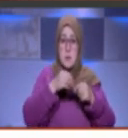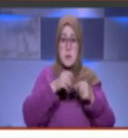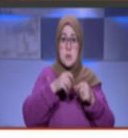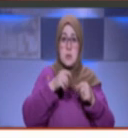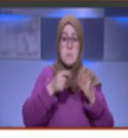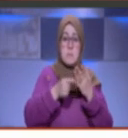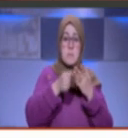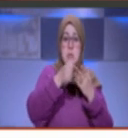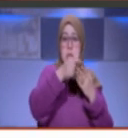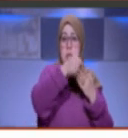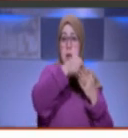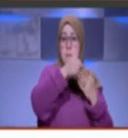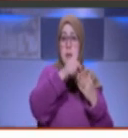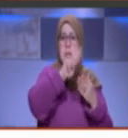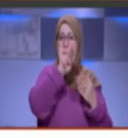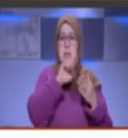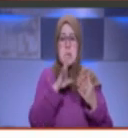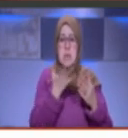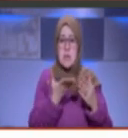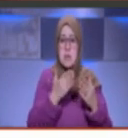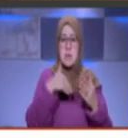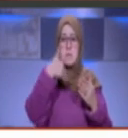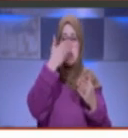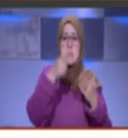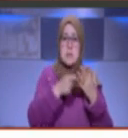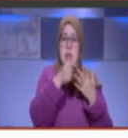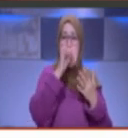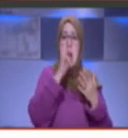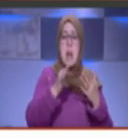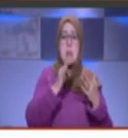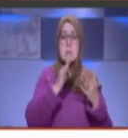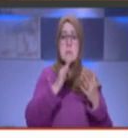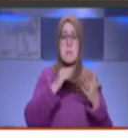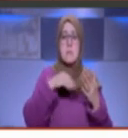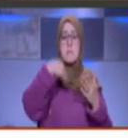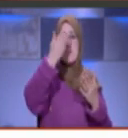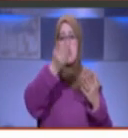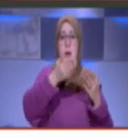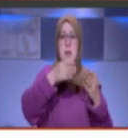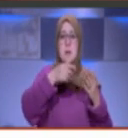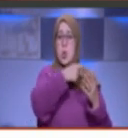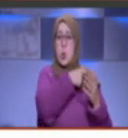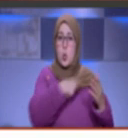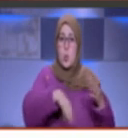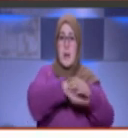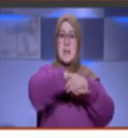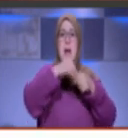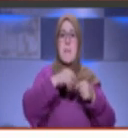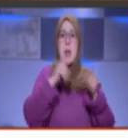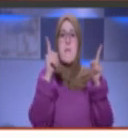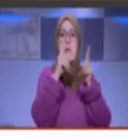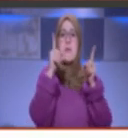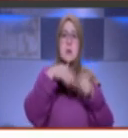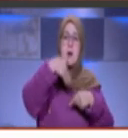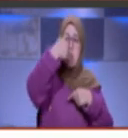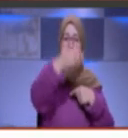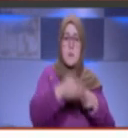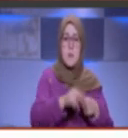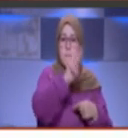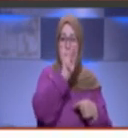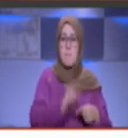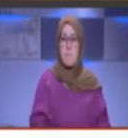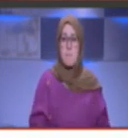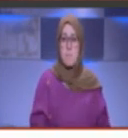بها رئيس الوزراء بوريس جونسون في هذه الحالة؟ هو ذاك الأمر اللي احنا بنتكلم فيه، اللي هو